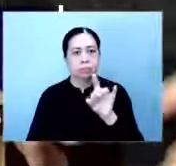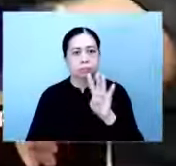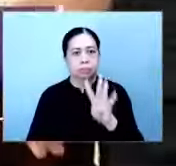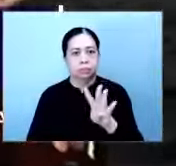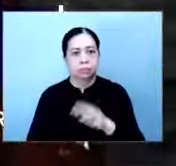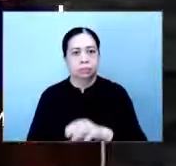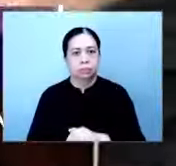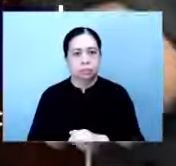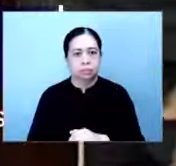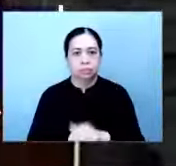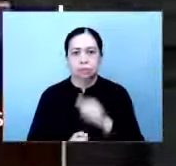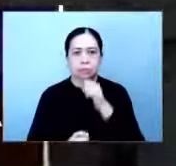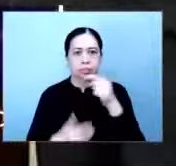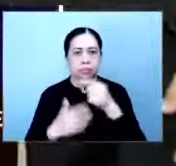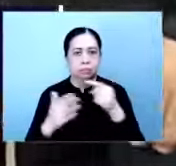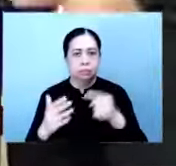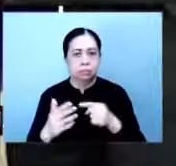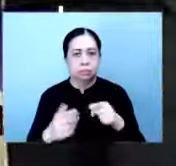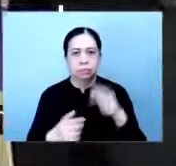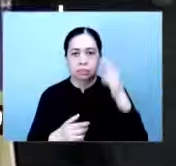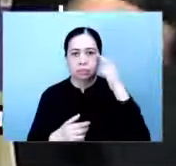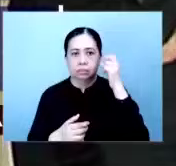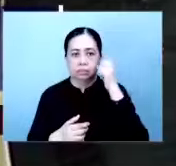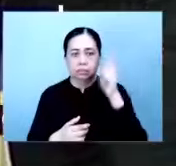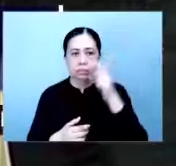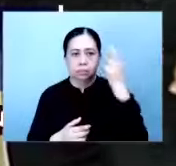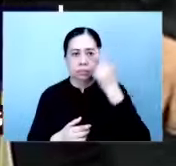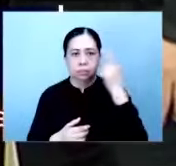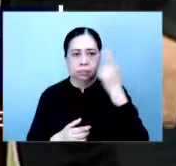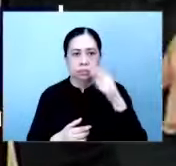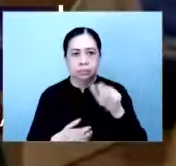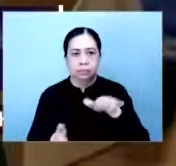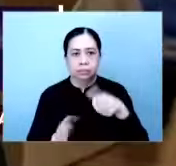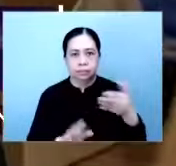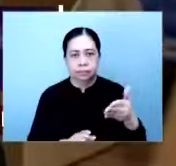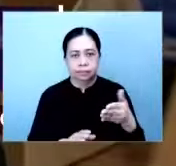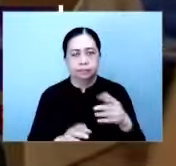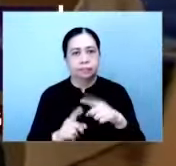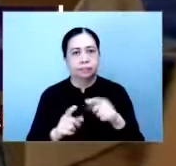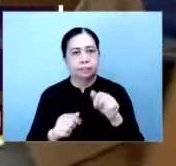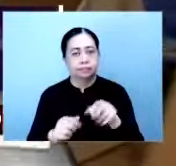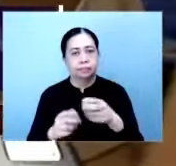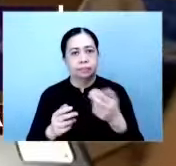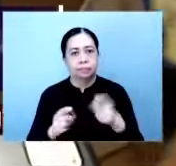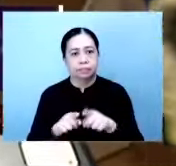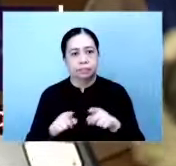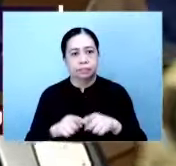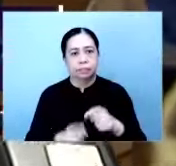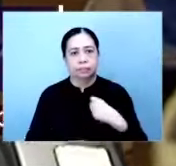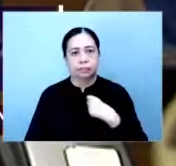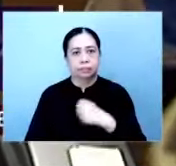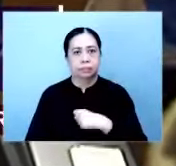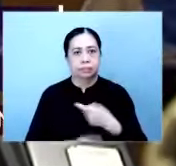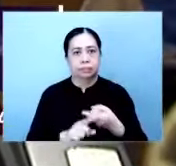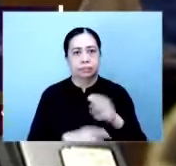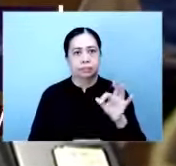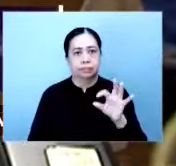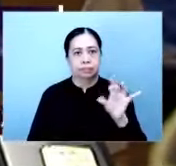Hindi dinitali ng mga kaanak ni Sagisag ang dahilan ng kanyang pagpanaw. Tanungkulan si Sagisag bilang isang senador mula 1987